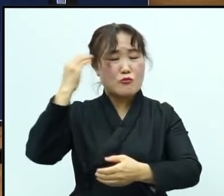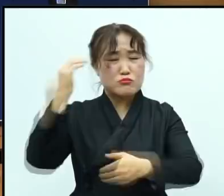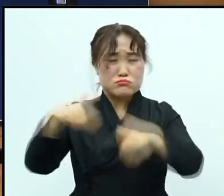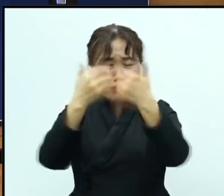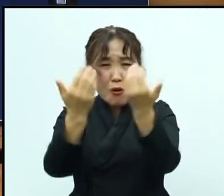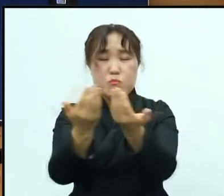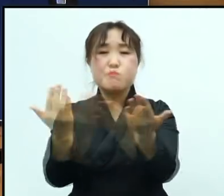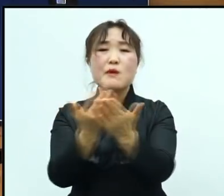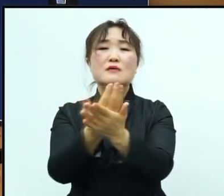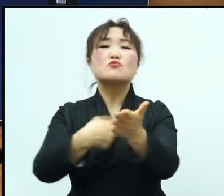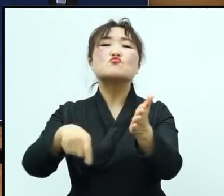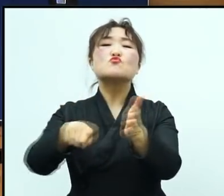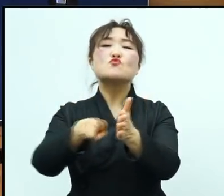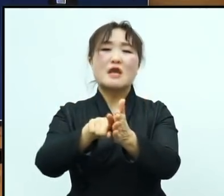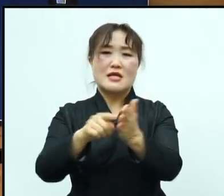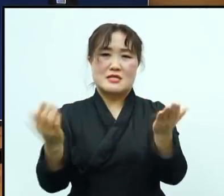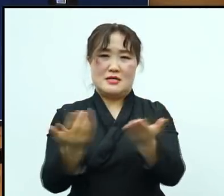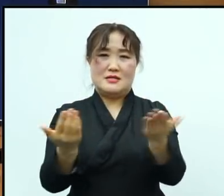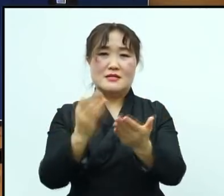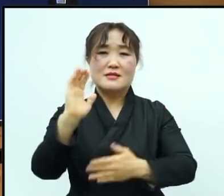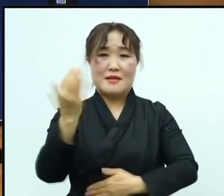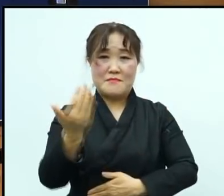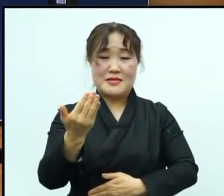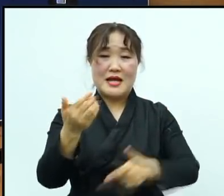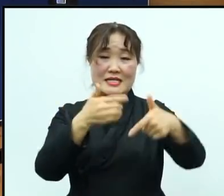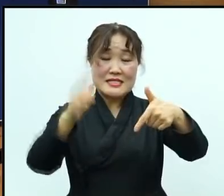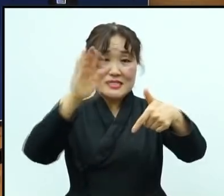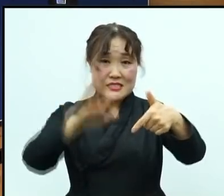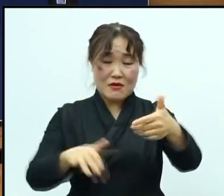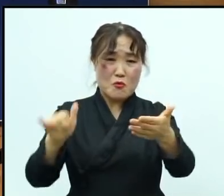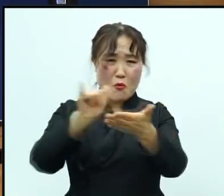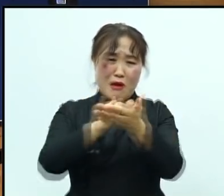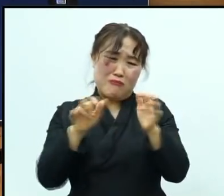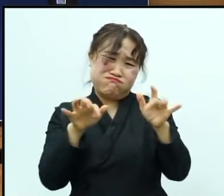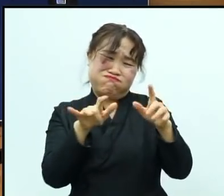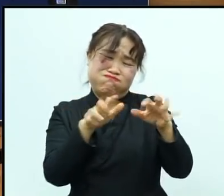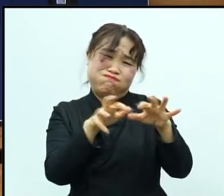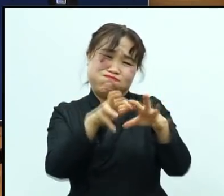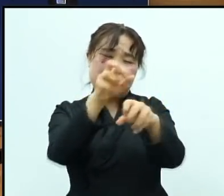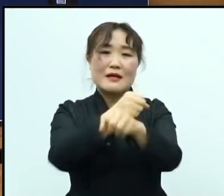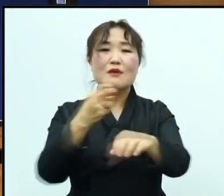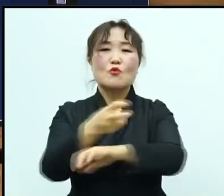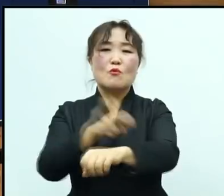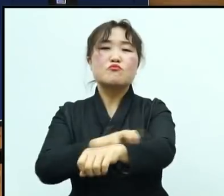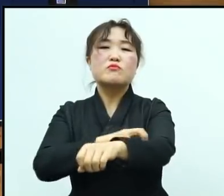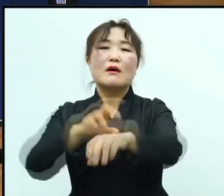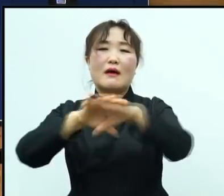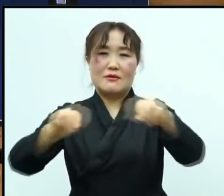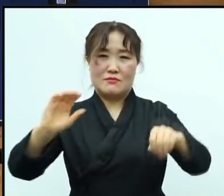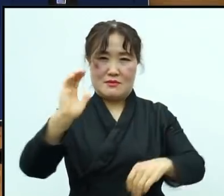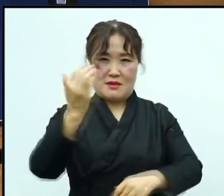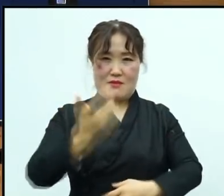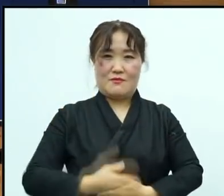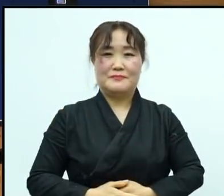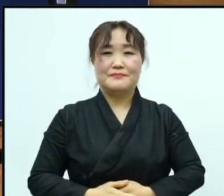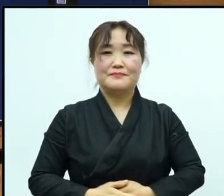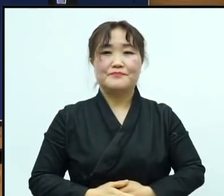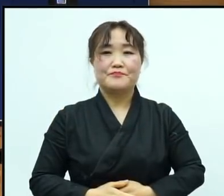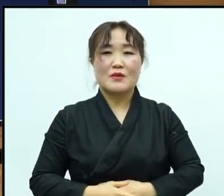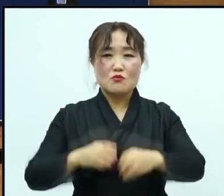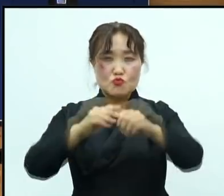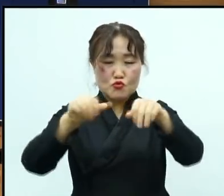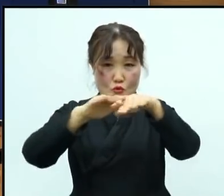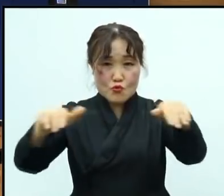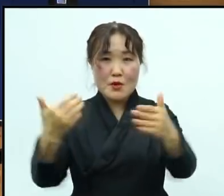발전을 위한 길이 될 것입니다. 인천공항으로 일극화되어 있는 교통 불편을 해소하고 국토